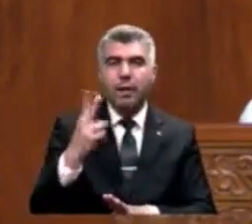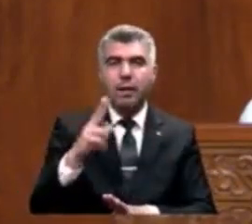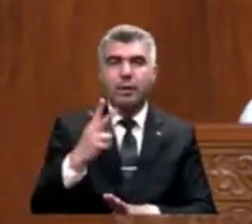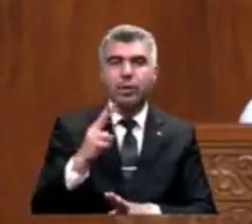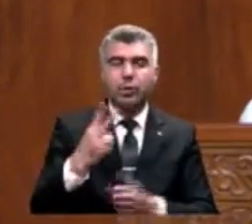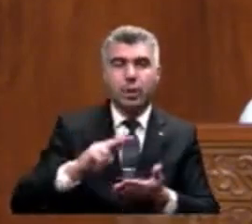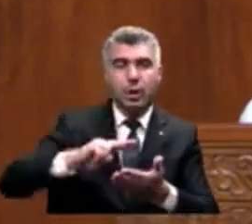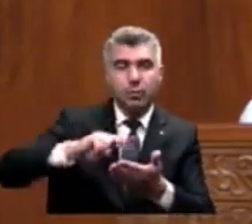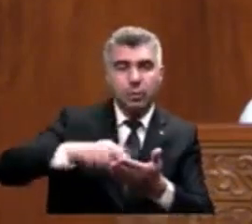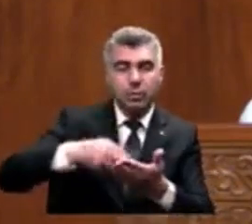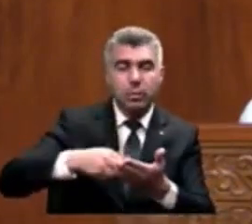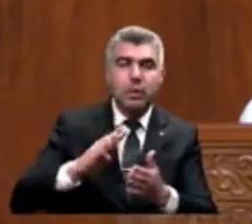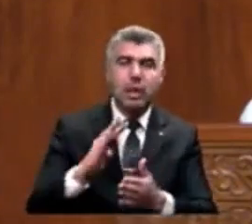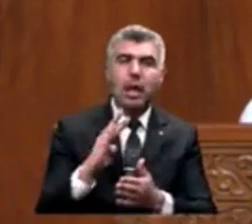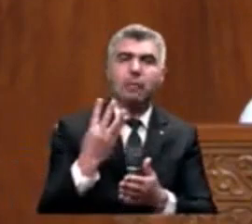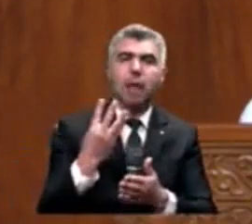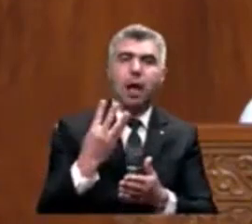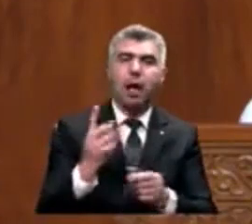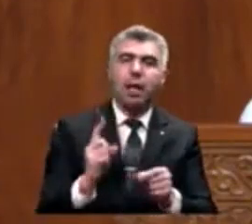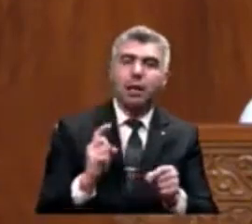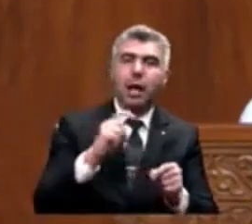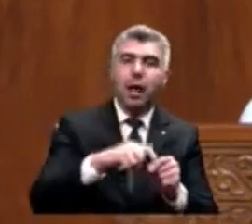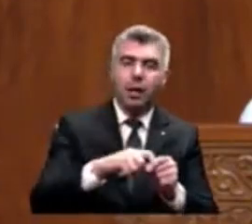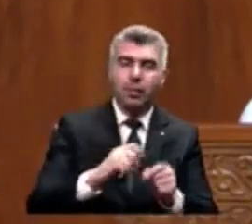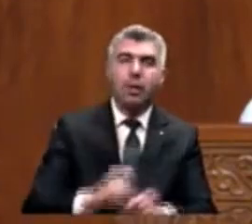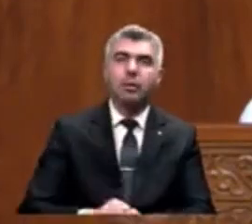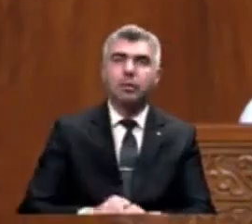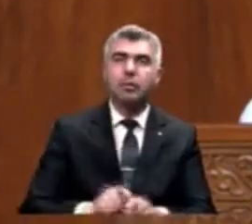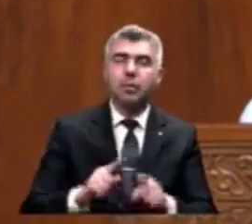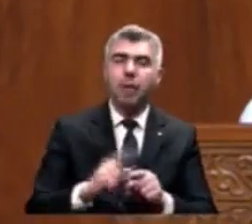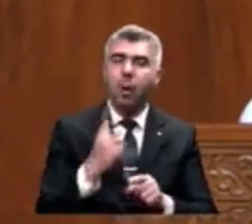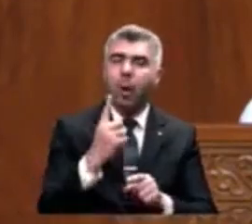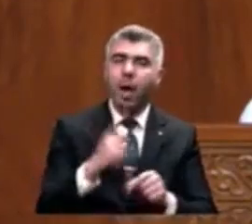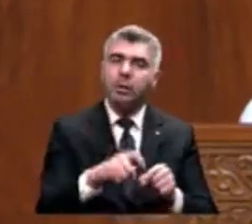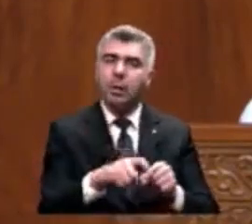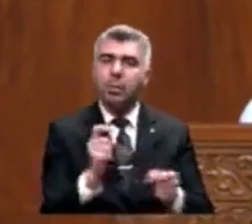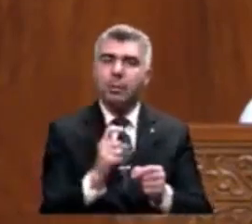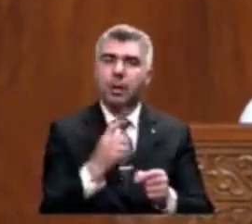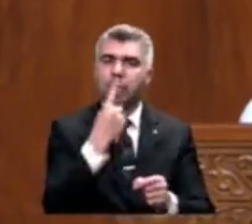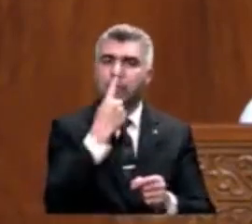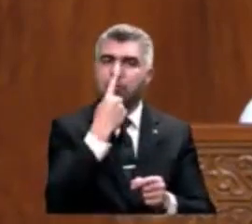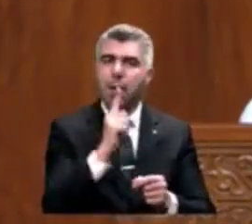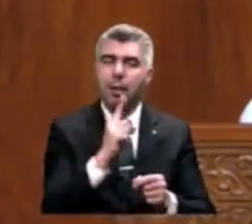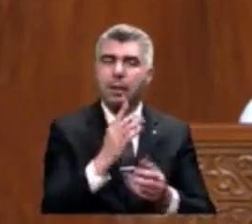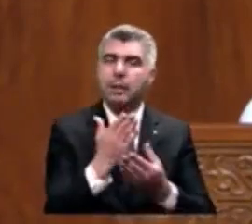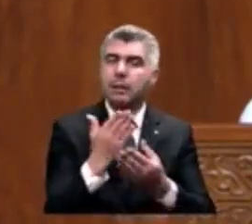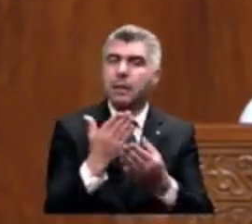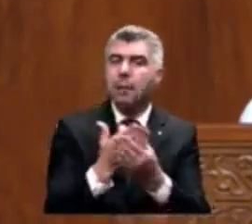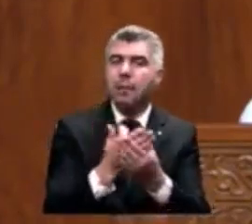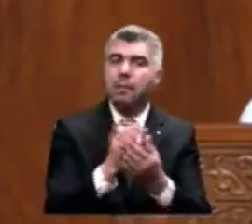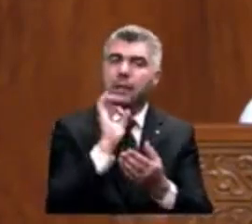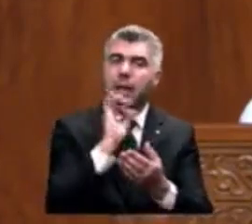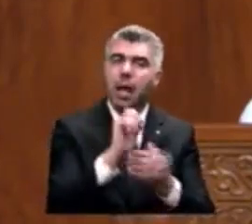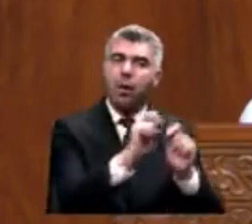عليه أربع نقابات بعد انسحاب نقابة واحدة لأسباب